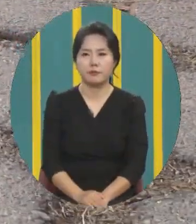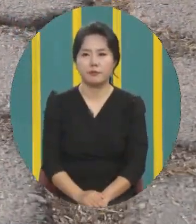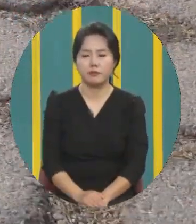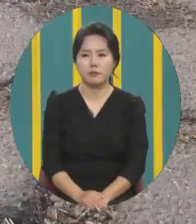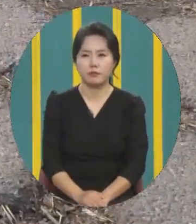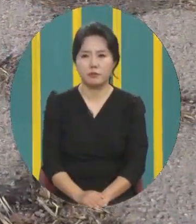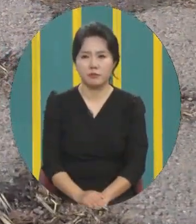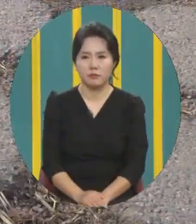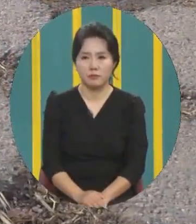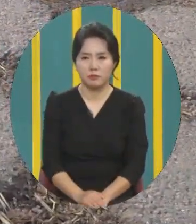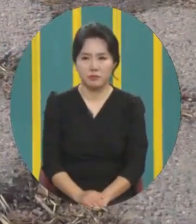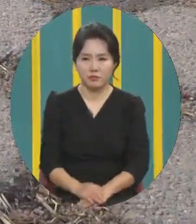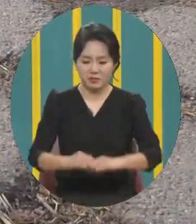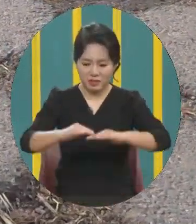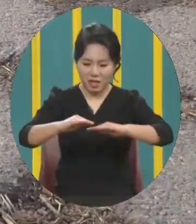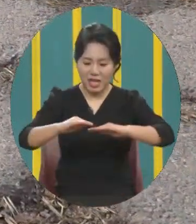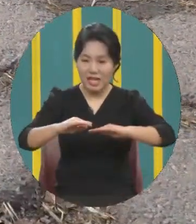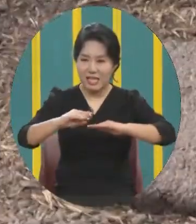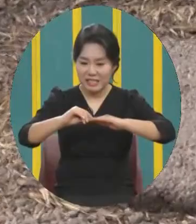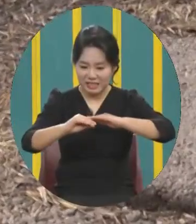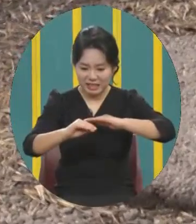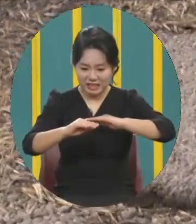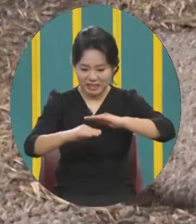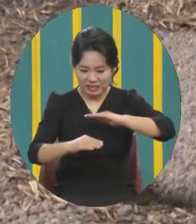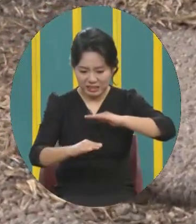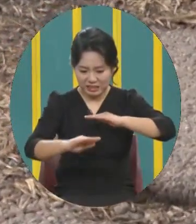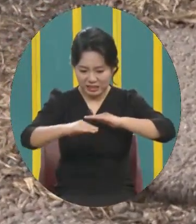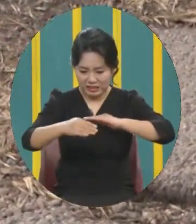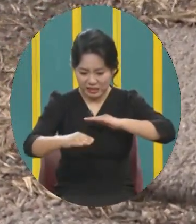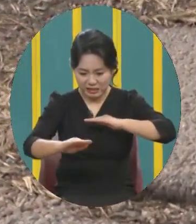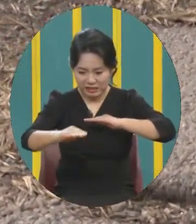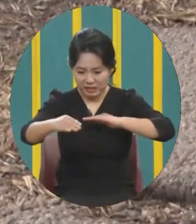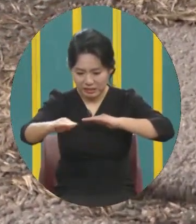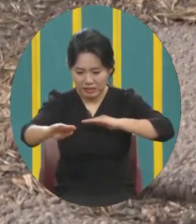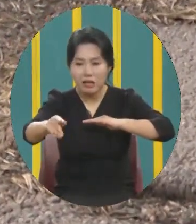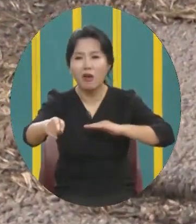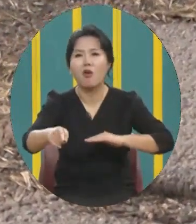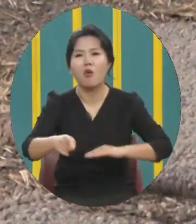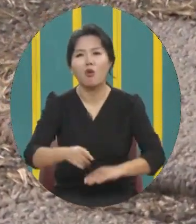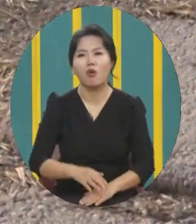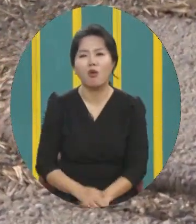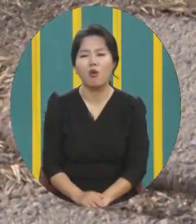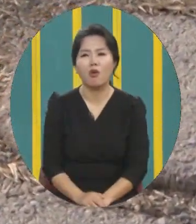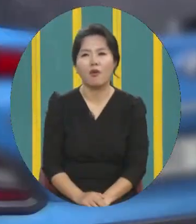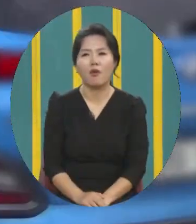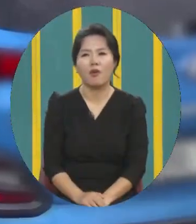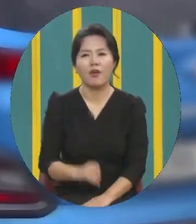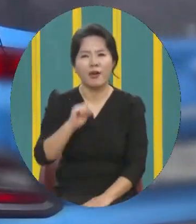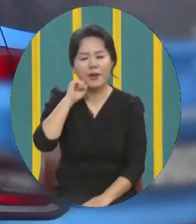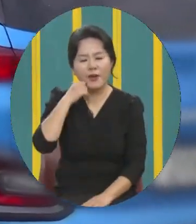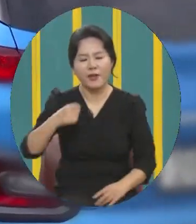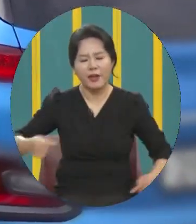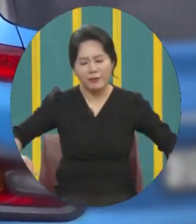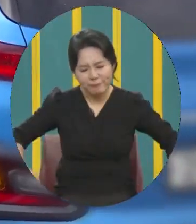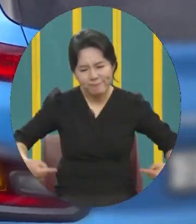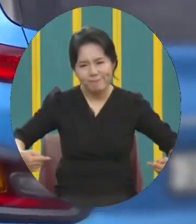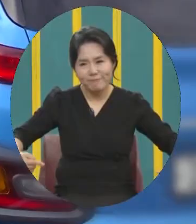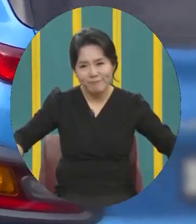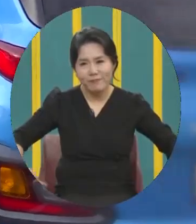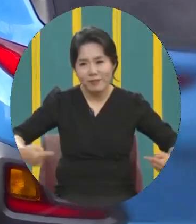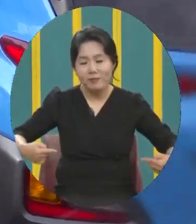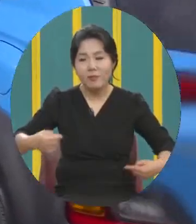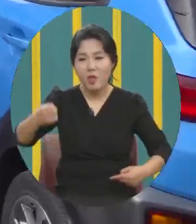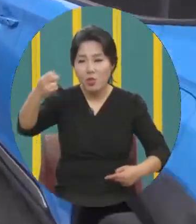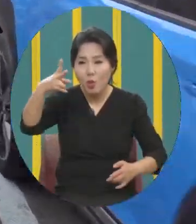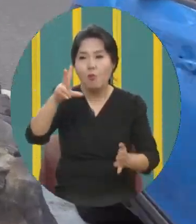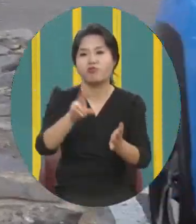블록과 흙 사이에 단차가 생겨 바닥면이 고르지 못한 길. 어렵게 그 길을 지난다 해도 또 다른